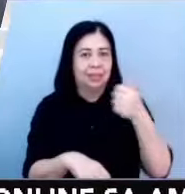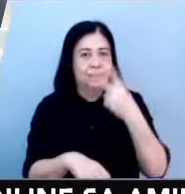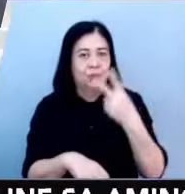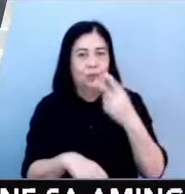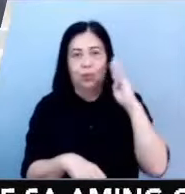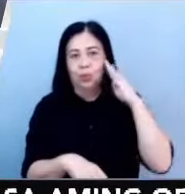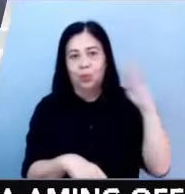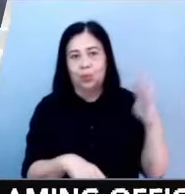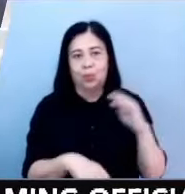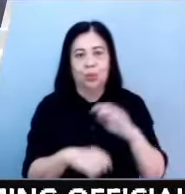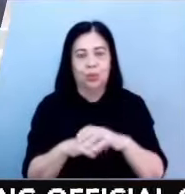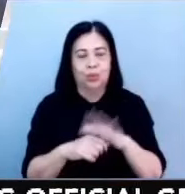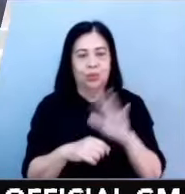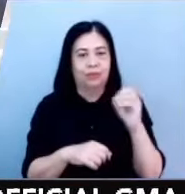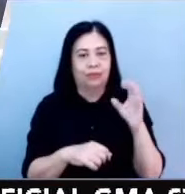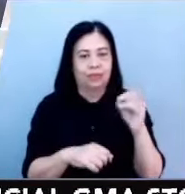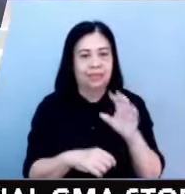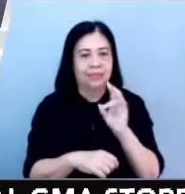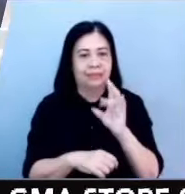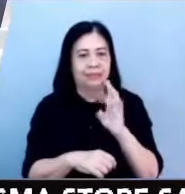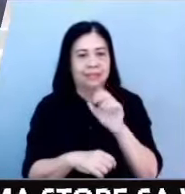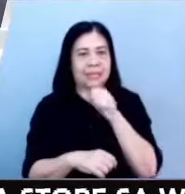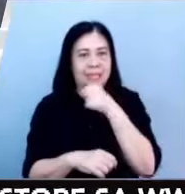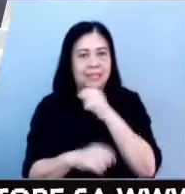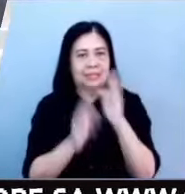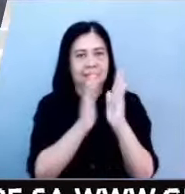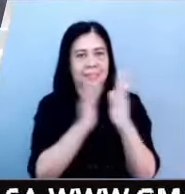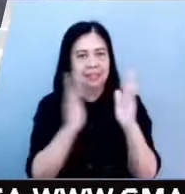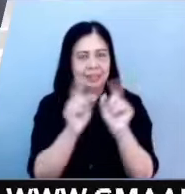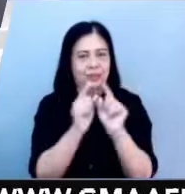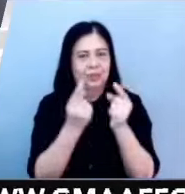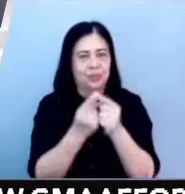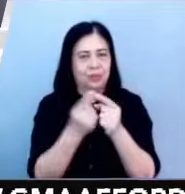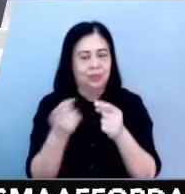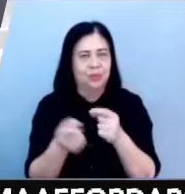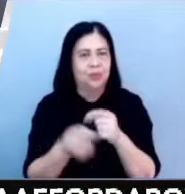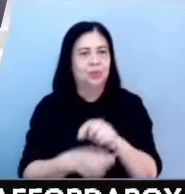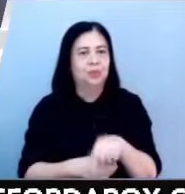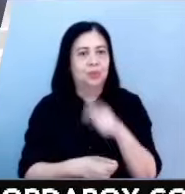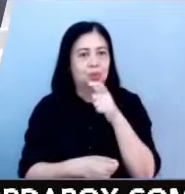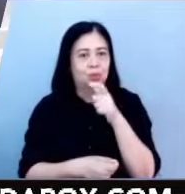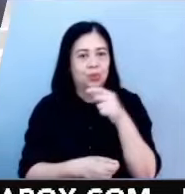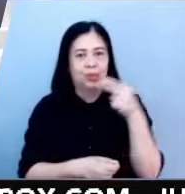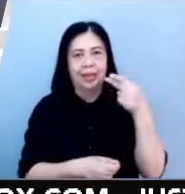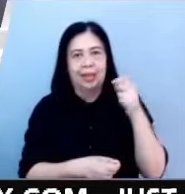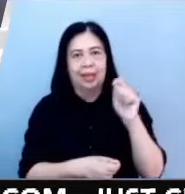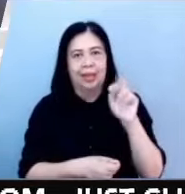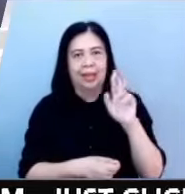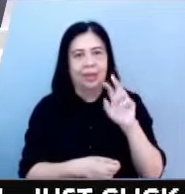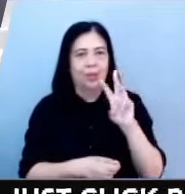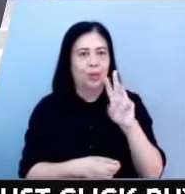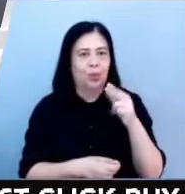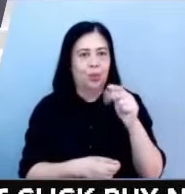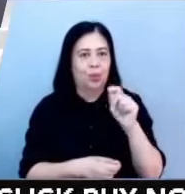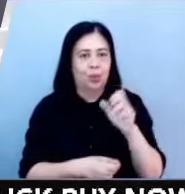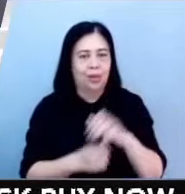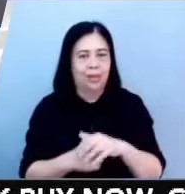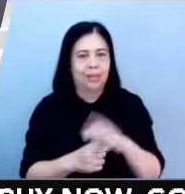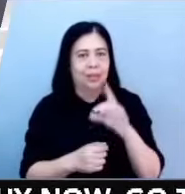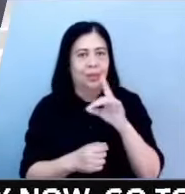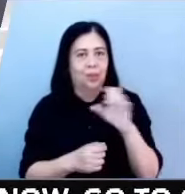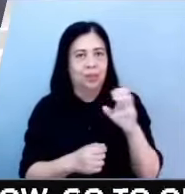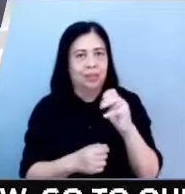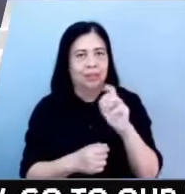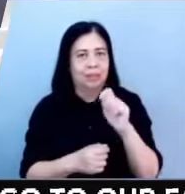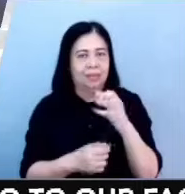sa 15 to 17 age category ang pambato ng Pilipinas na si Heather White sa 100-meter freestyle